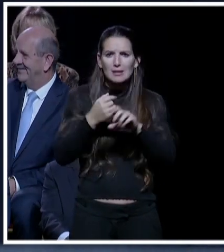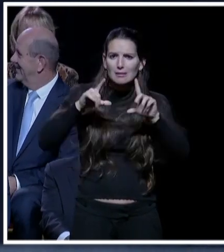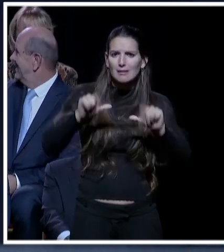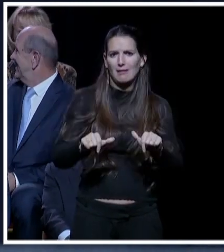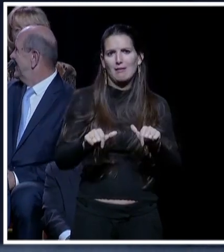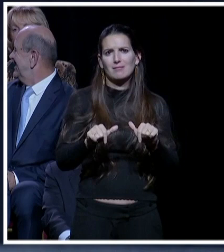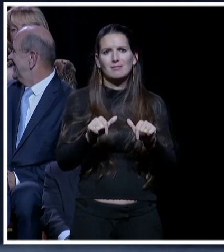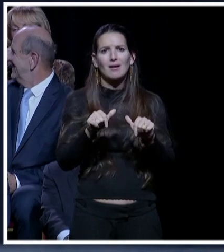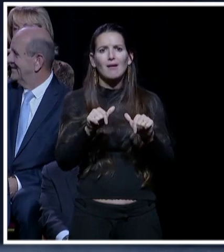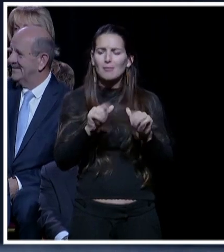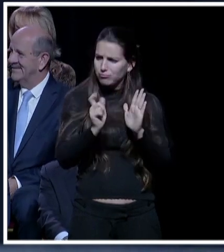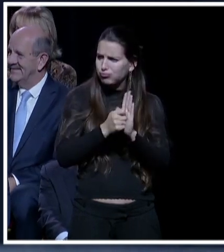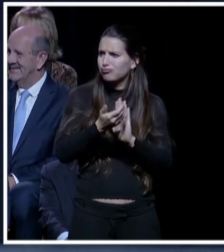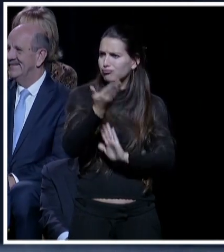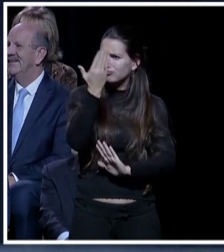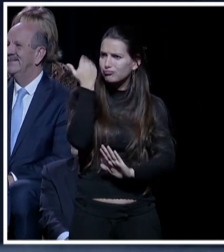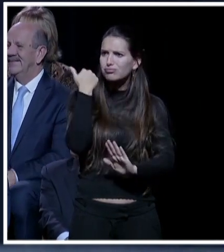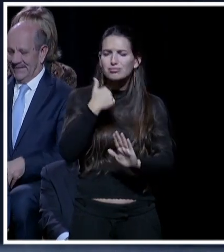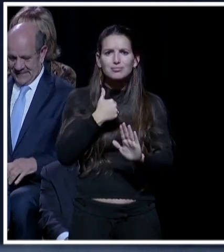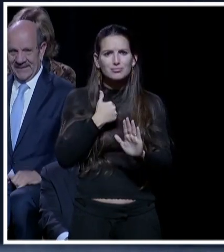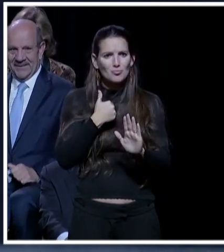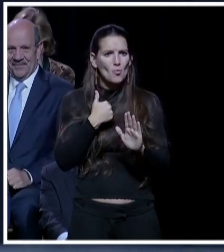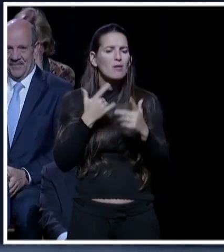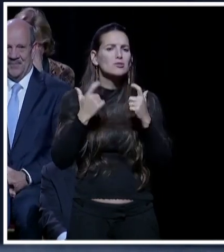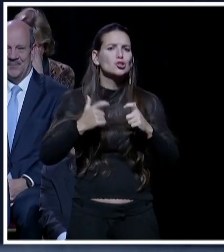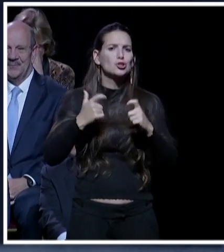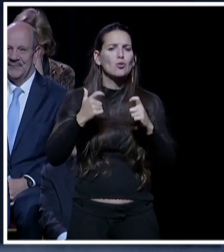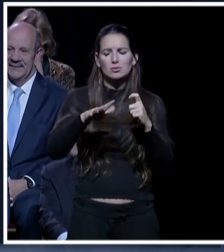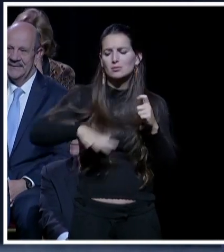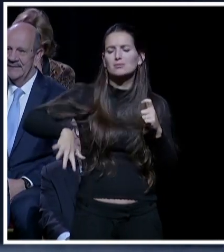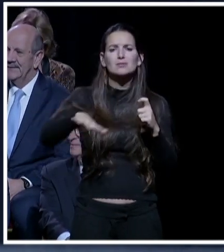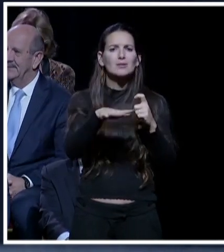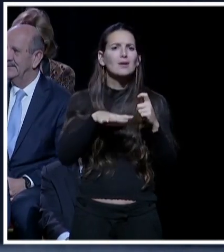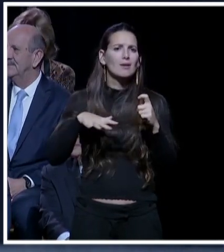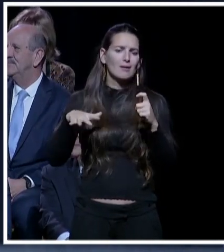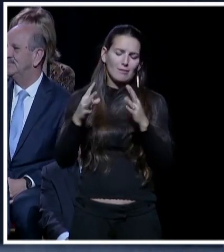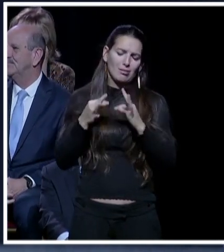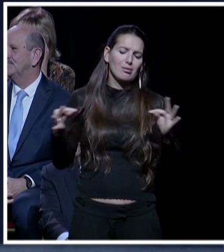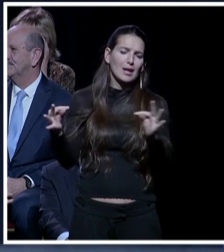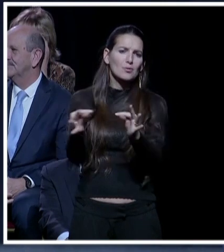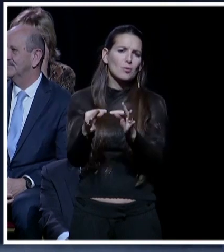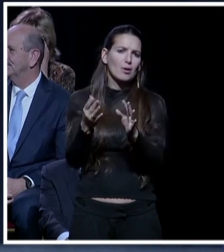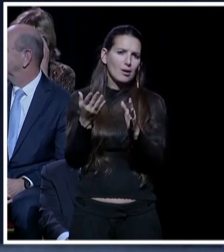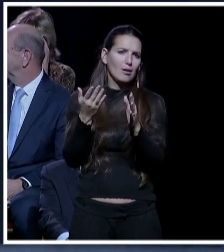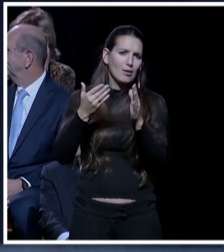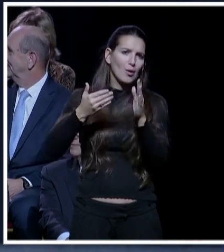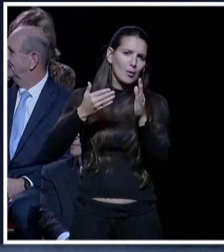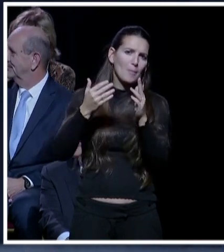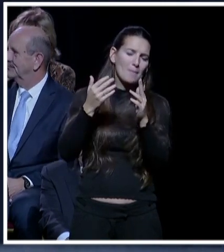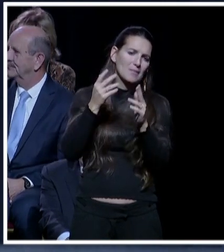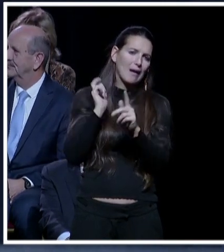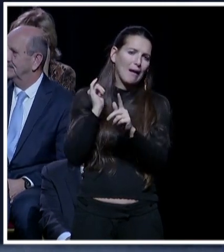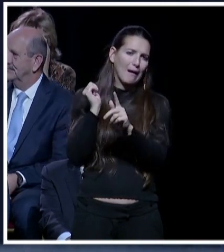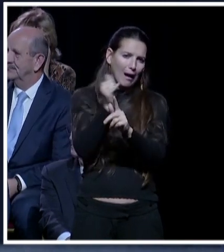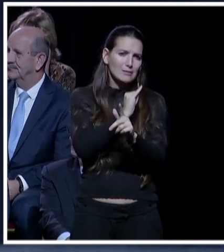nos côtés. À l'époque même, quand j'avais dans la chance d'avoir dans ma circonscription un territoire du haut pays de Grasse.